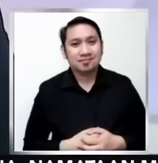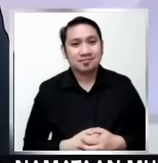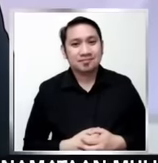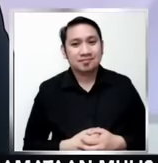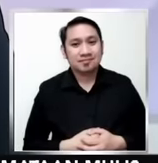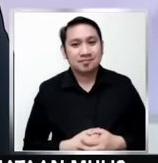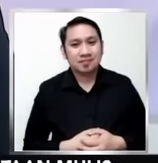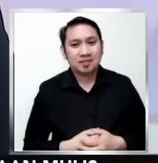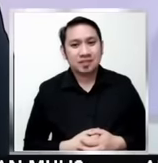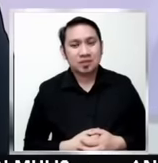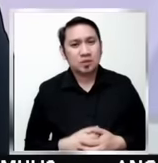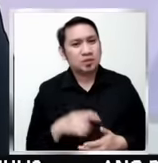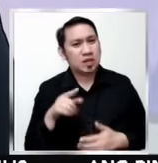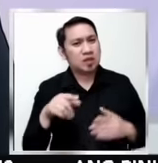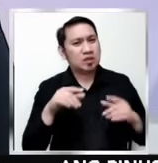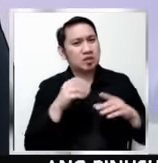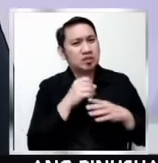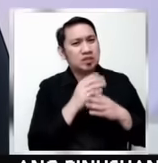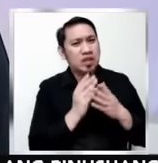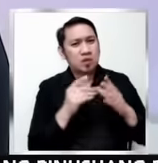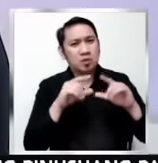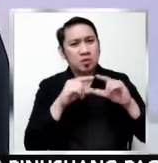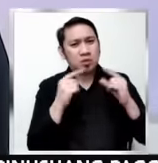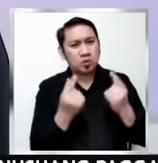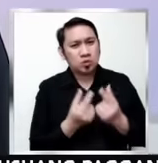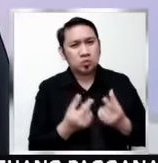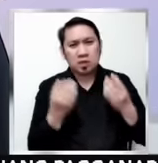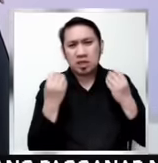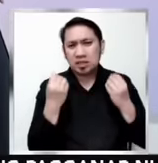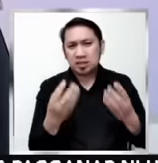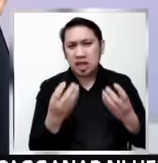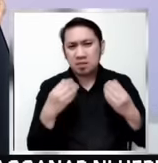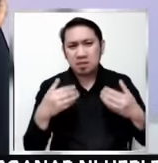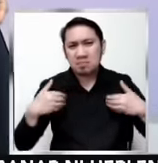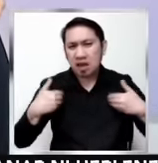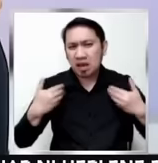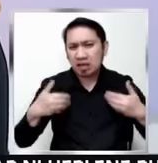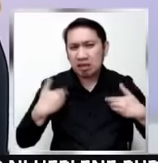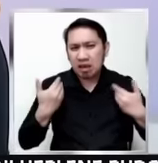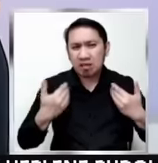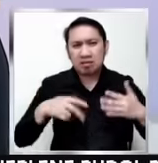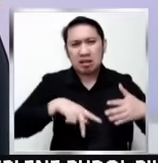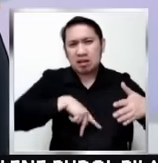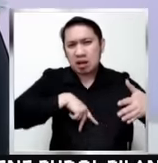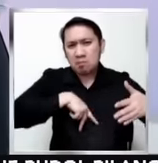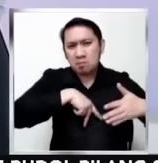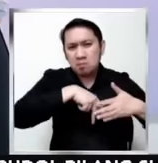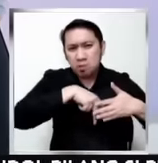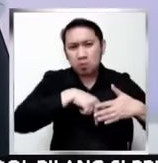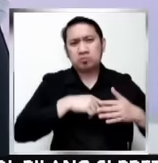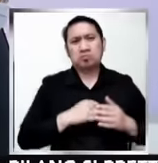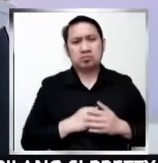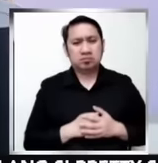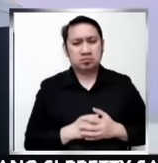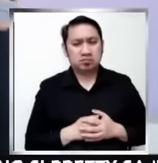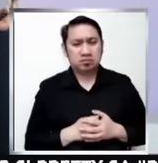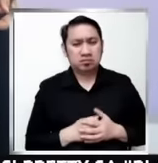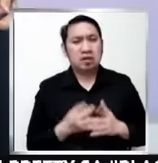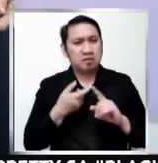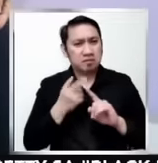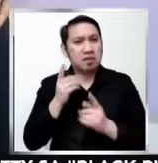Naalarma po ang ilang grupo sa patuloy na pagdami ng teenage pregnancy sa bansa na kinumpirma mismo ng datos ng